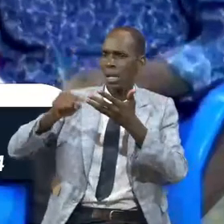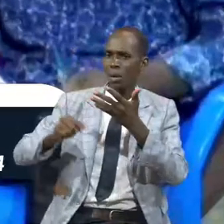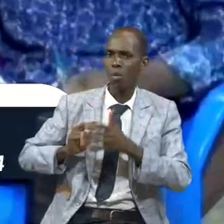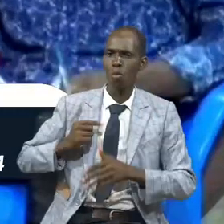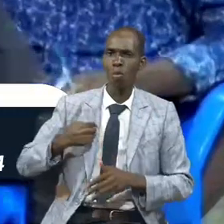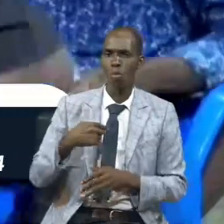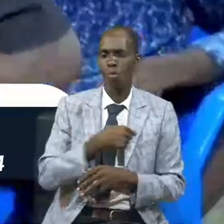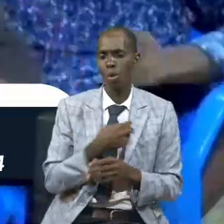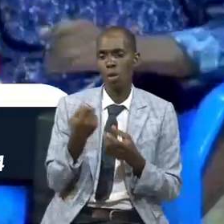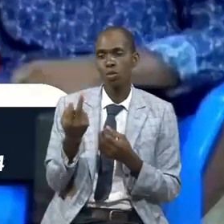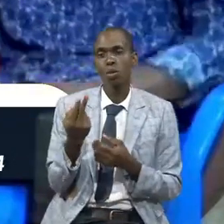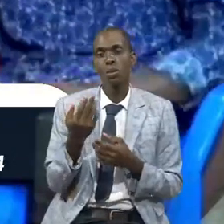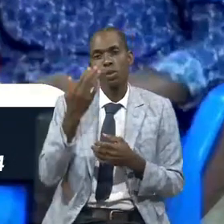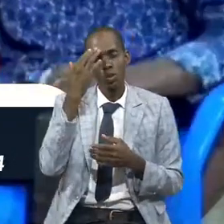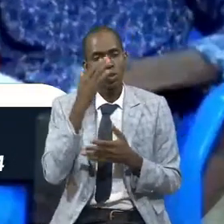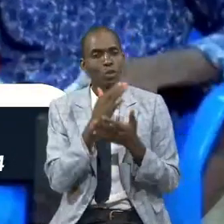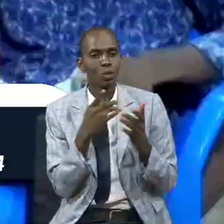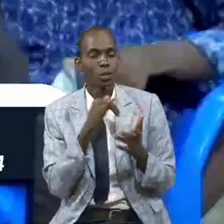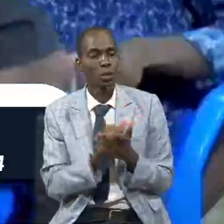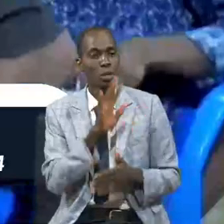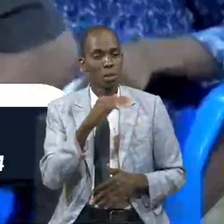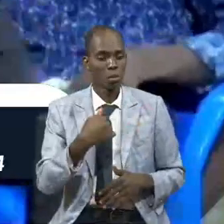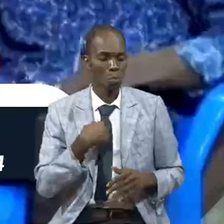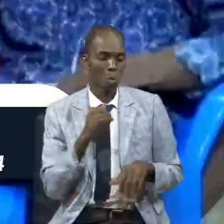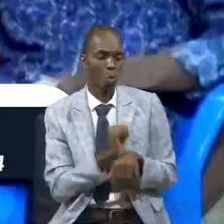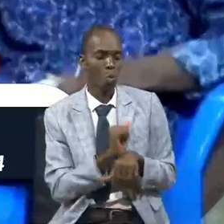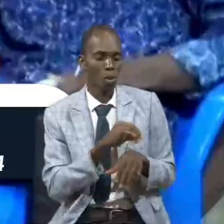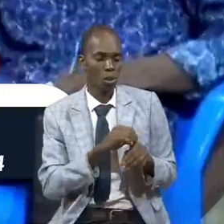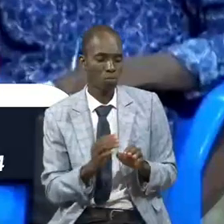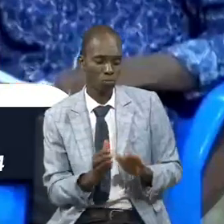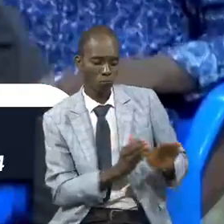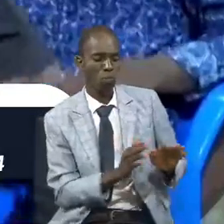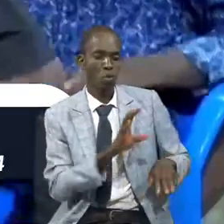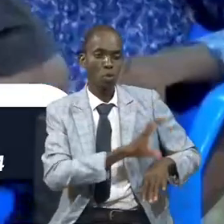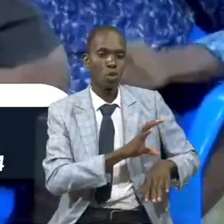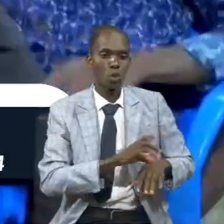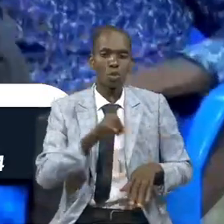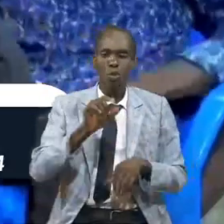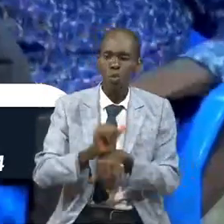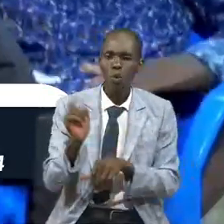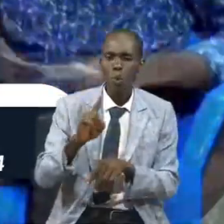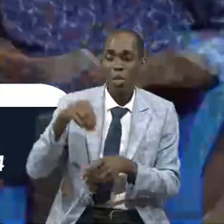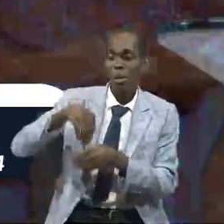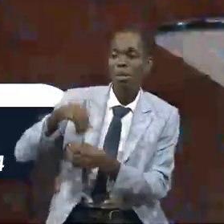aujourd'hui, je suis dans cette section de l'Église, je suis dans l'autre section de l'œuvre. Alors,